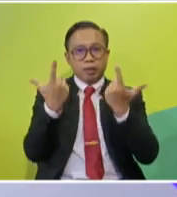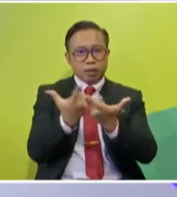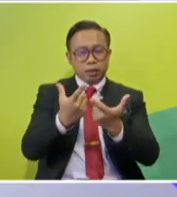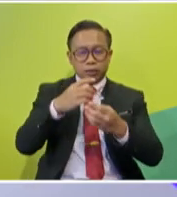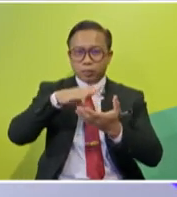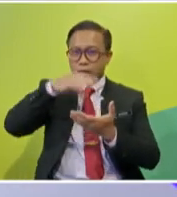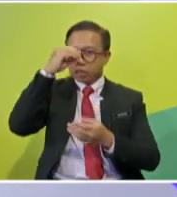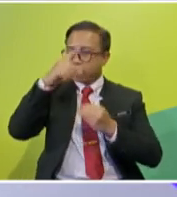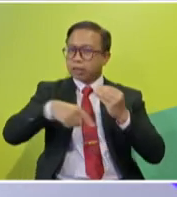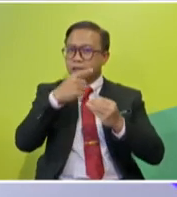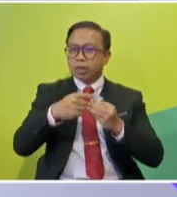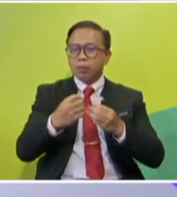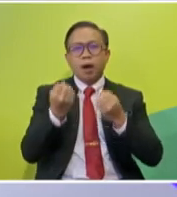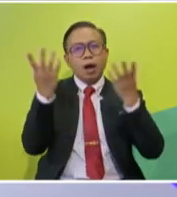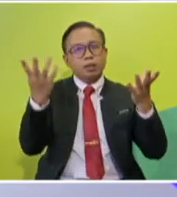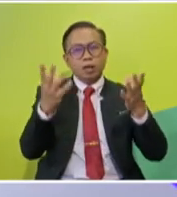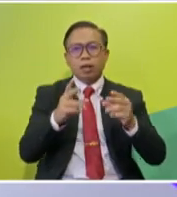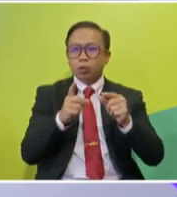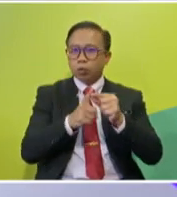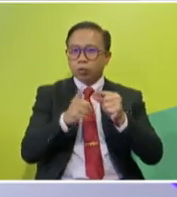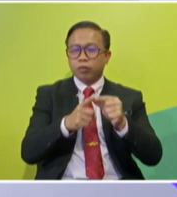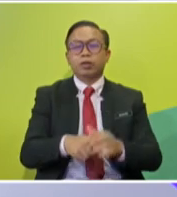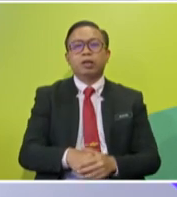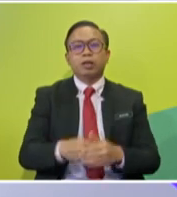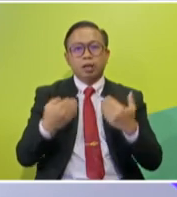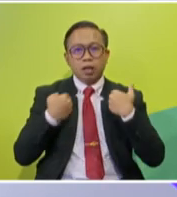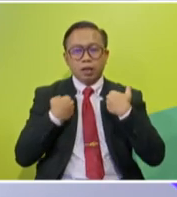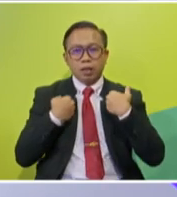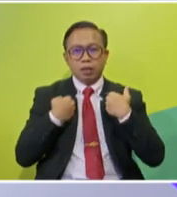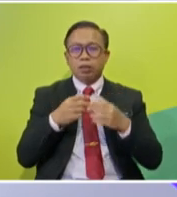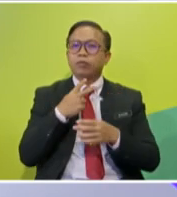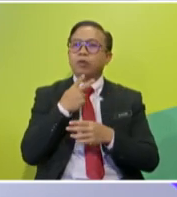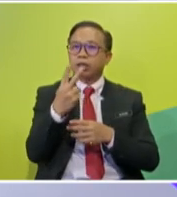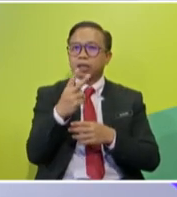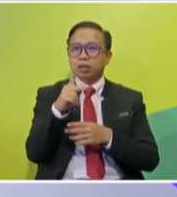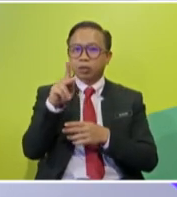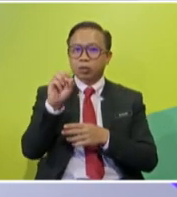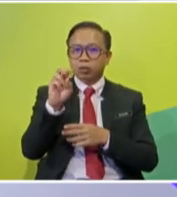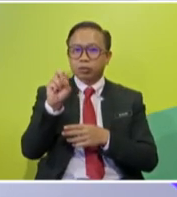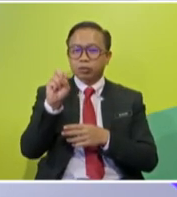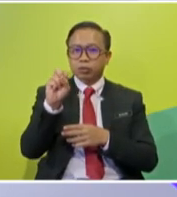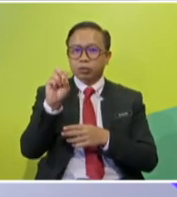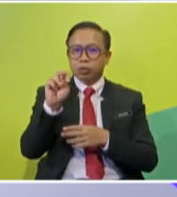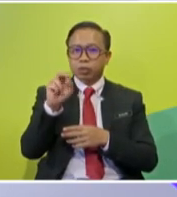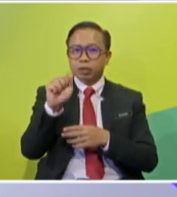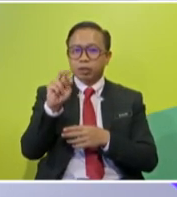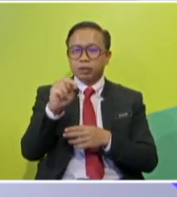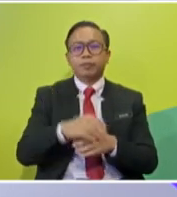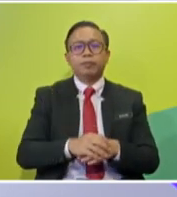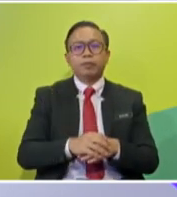berbagai jenis huruf Oke dan kita tahu huruf ada huruf konsonan dan workel Oke huruf konsonan